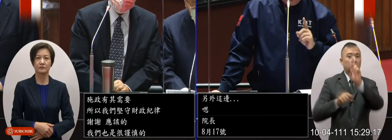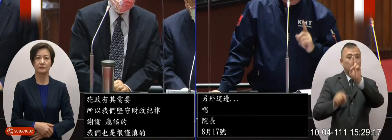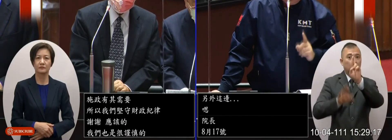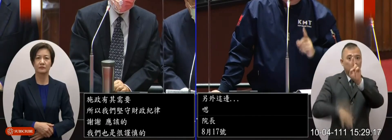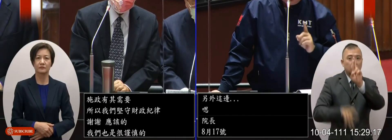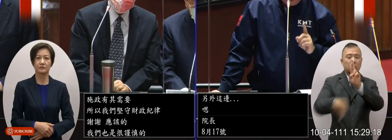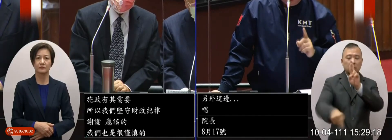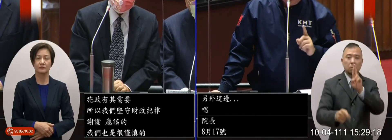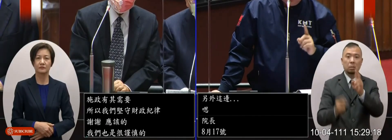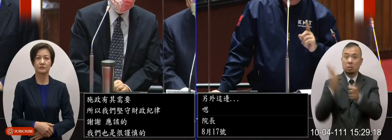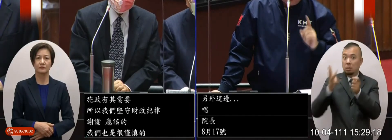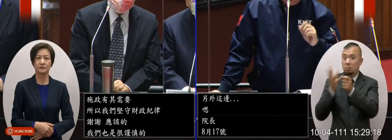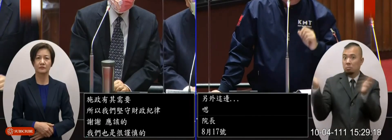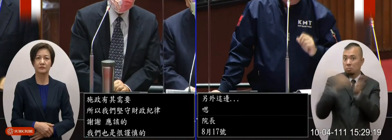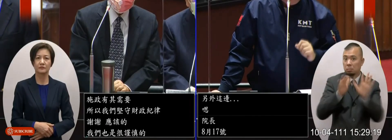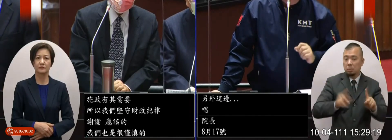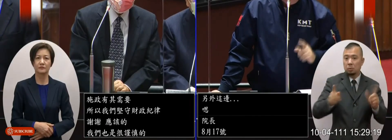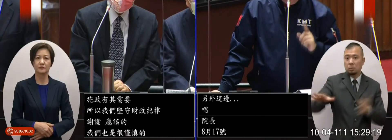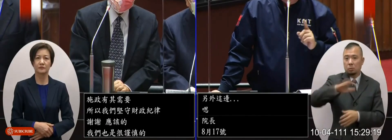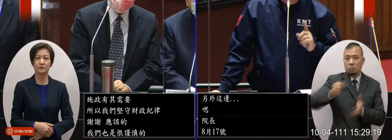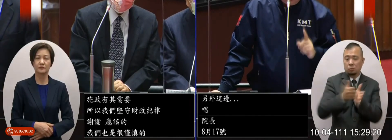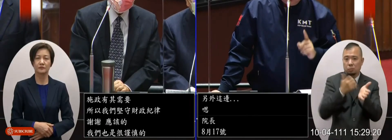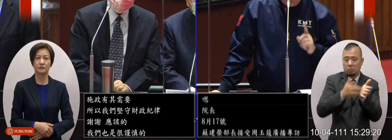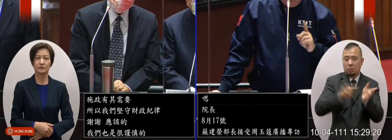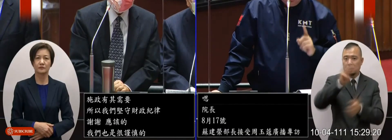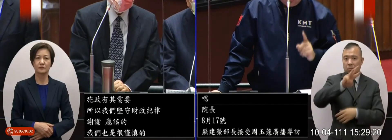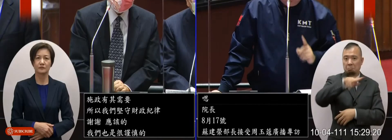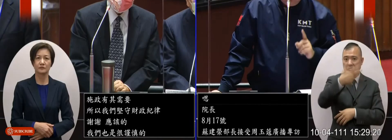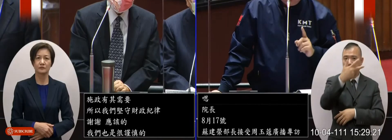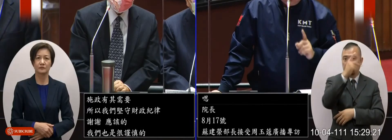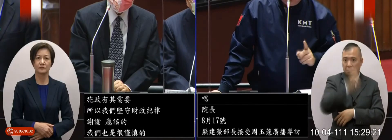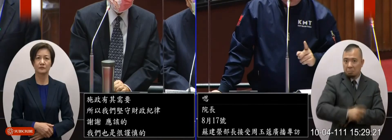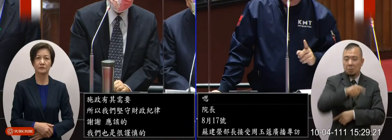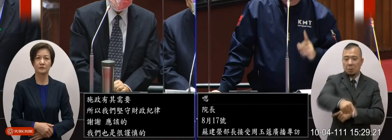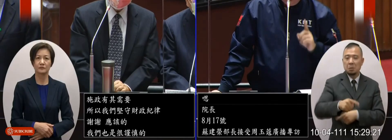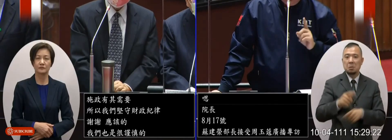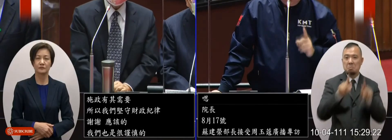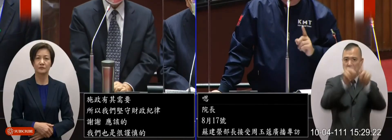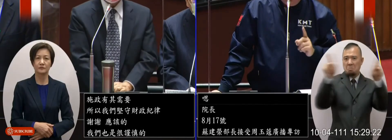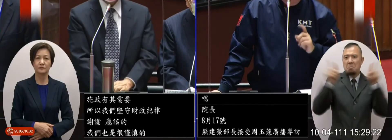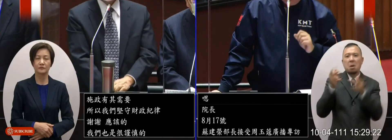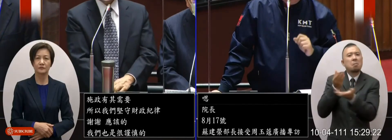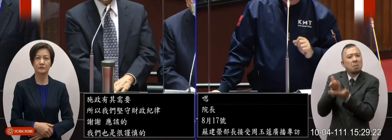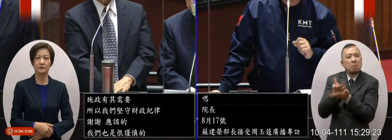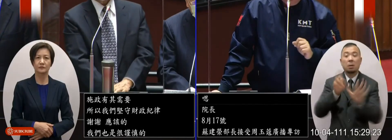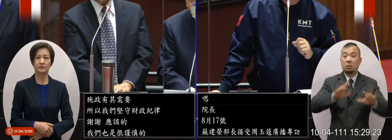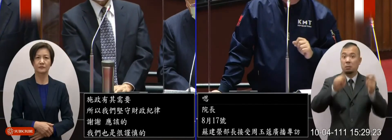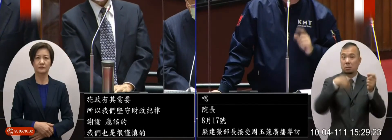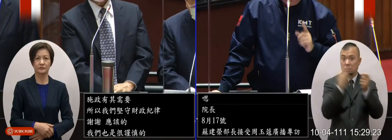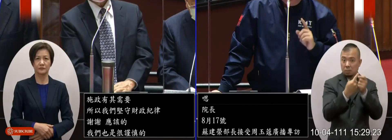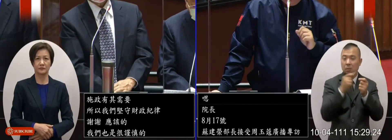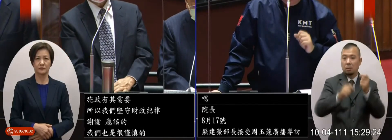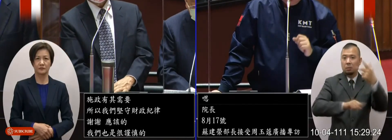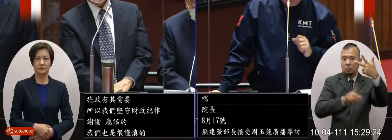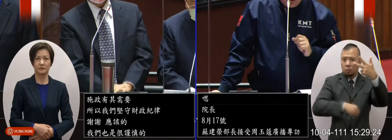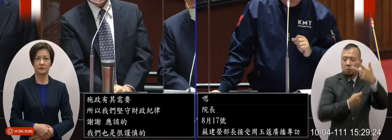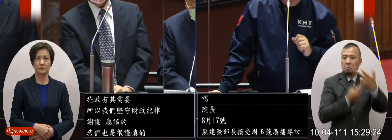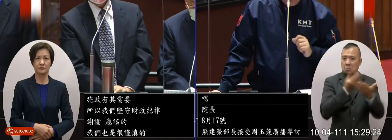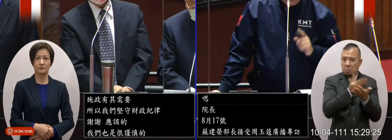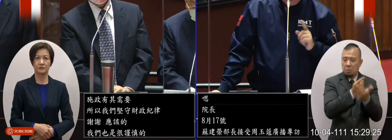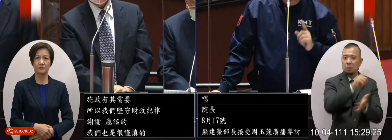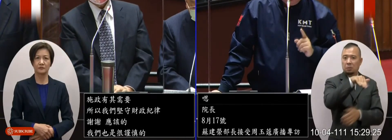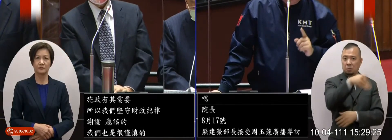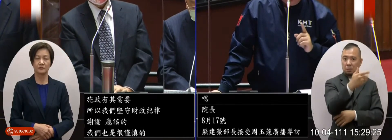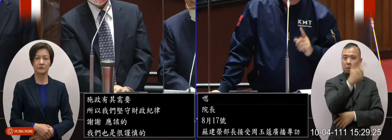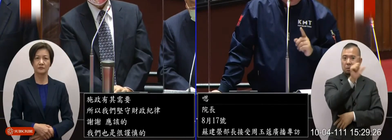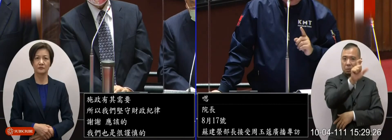预算实质的还债3700亿，然后今年的7月也还本960亿，